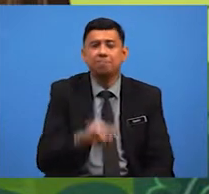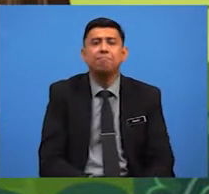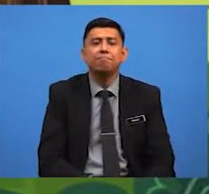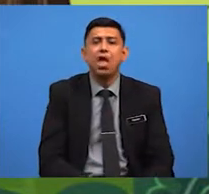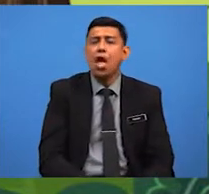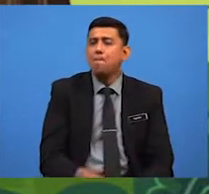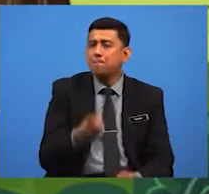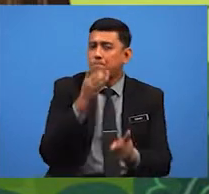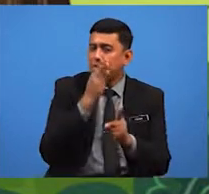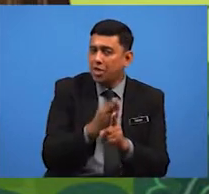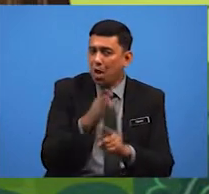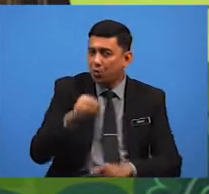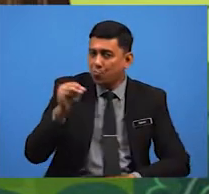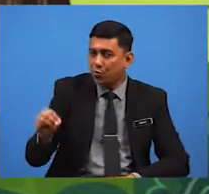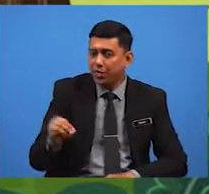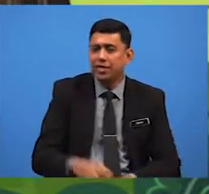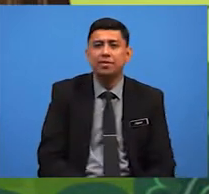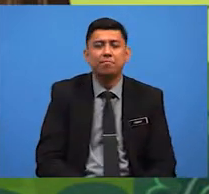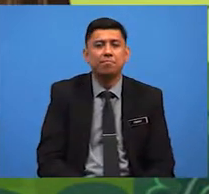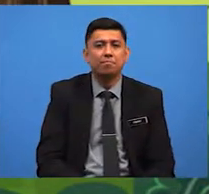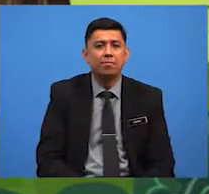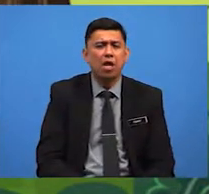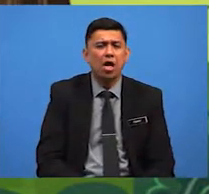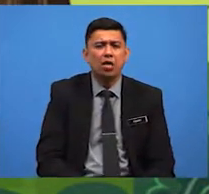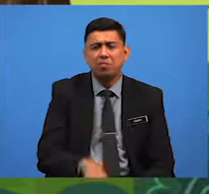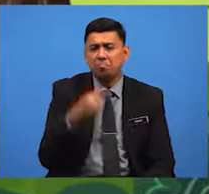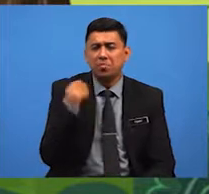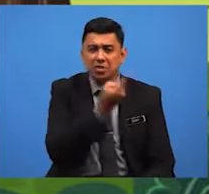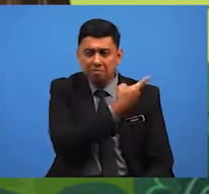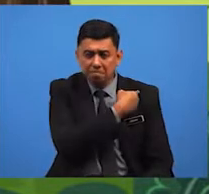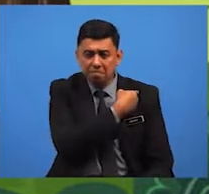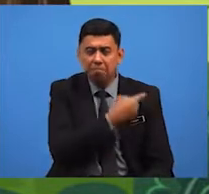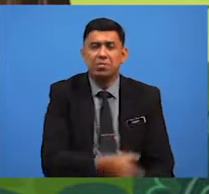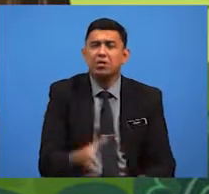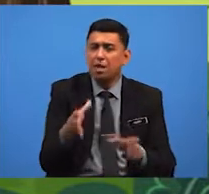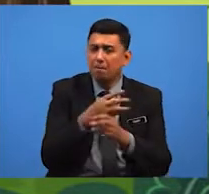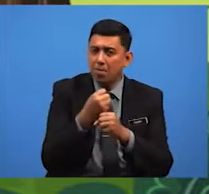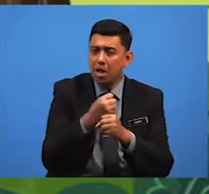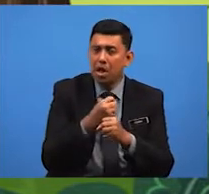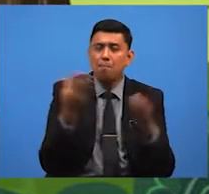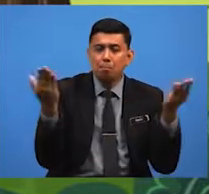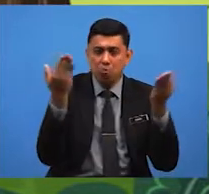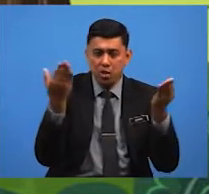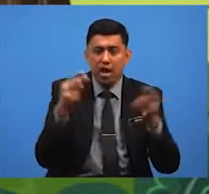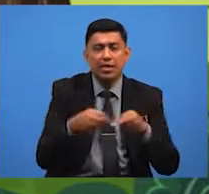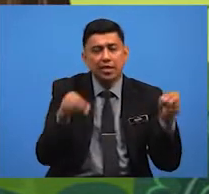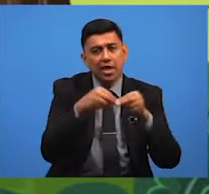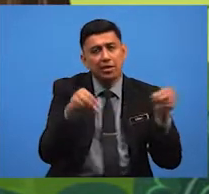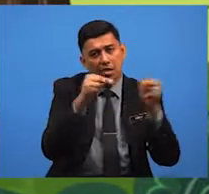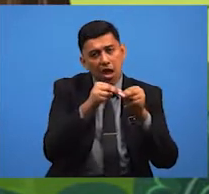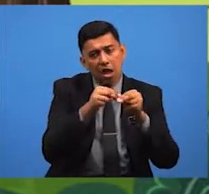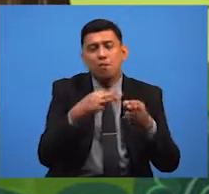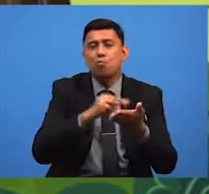Benar, murid-murid sekalian, penghayatan nilai dalam sesebuah karya dapat memupuk nilai-nilai